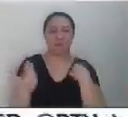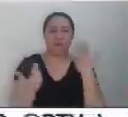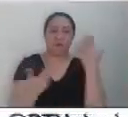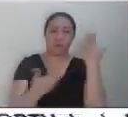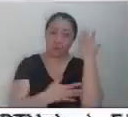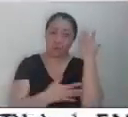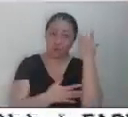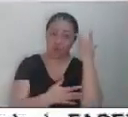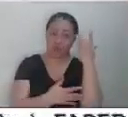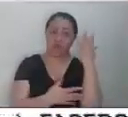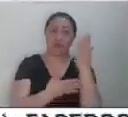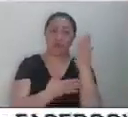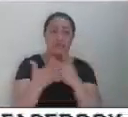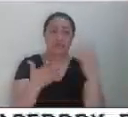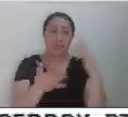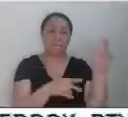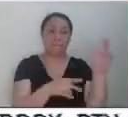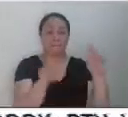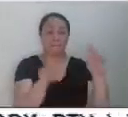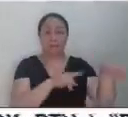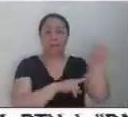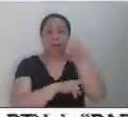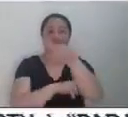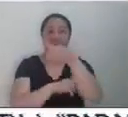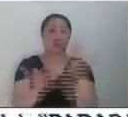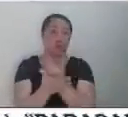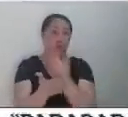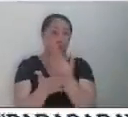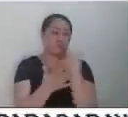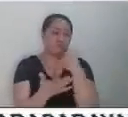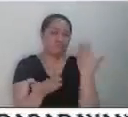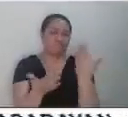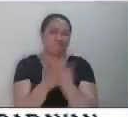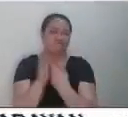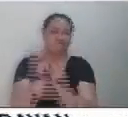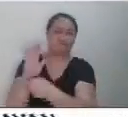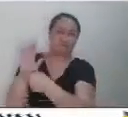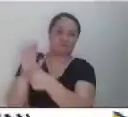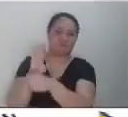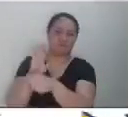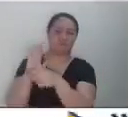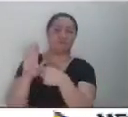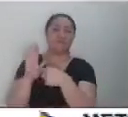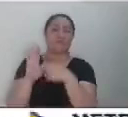gusto niyo po sa Enero, sa Pebrero, doon na lang po magpakabit. Huwag na kong sabayan yung mga